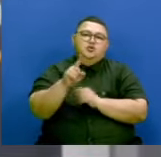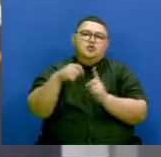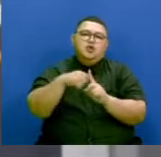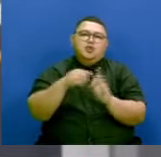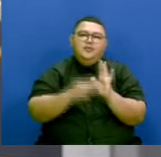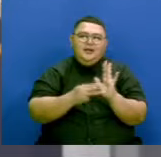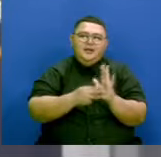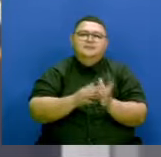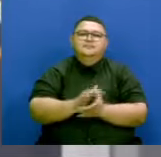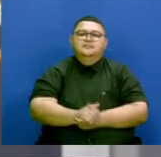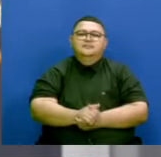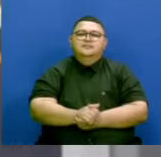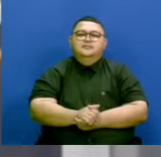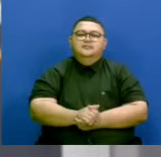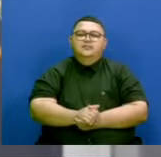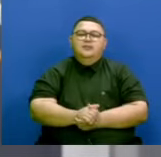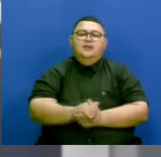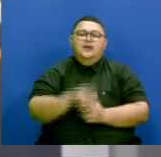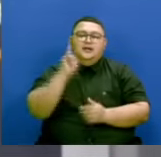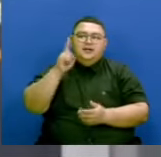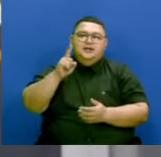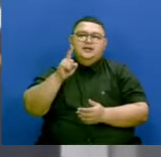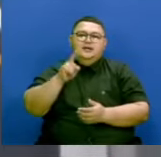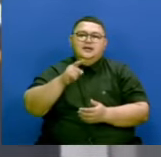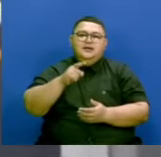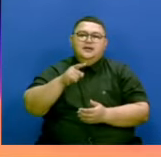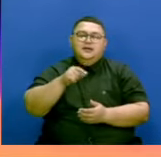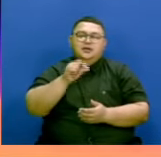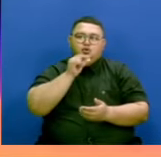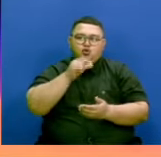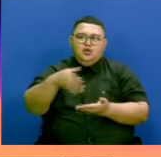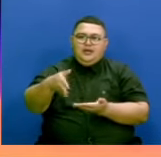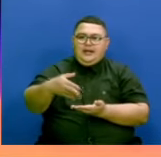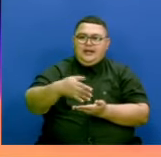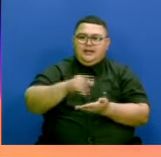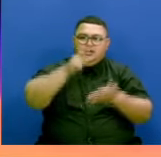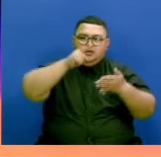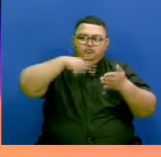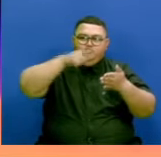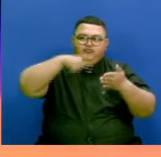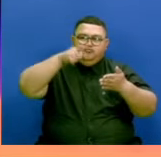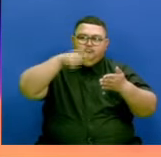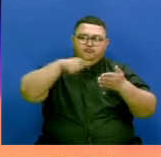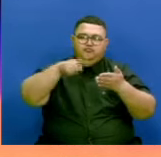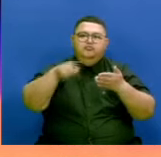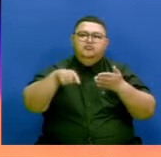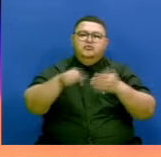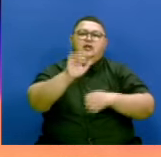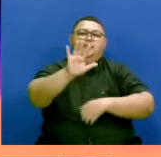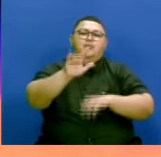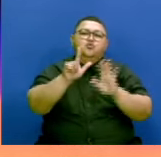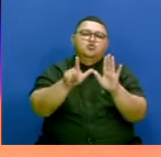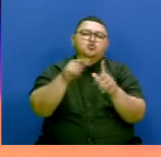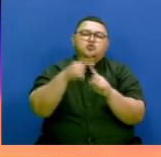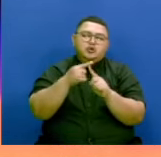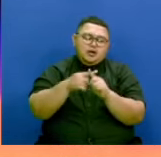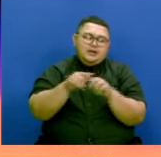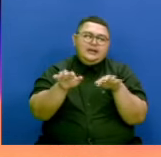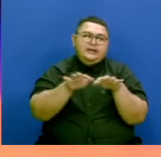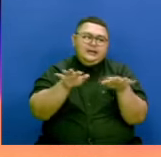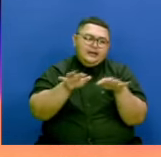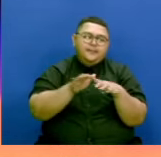Sementara dari data seismogram, terekam aktivitas kegempaan guguran sebanyak 57 kali,